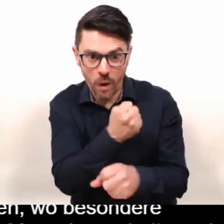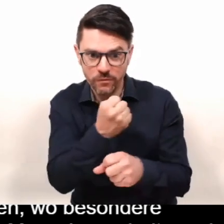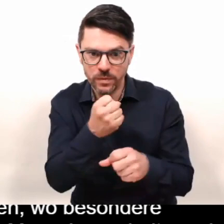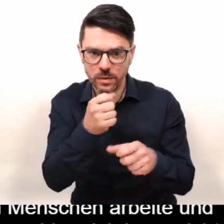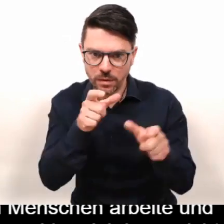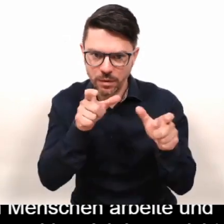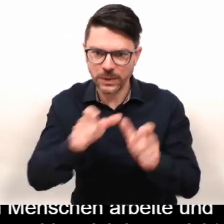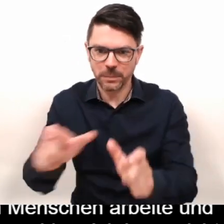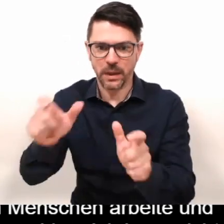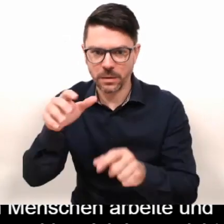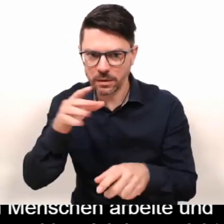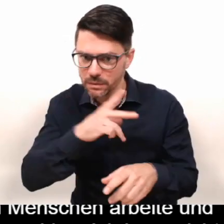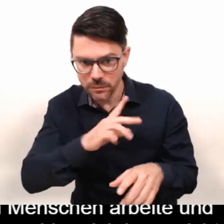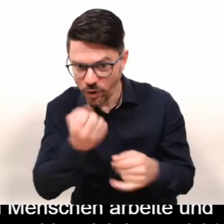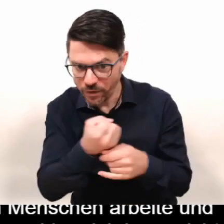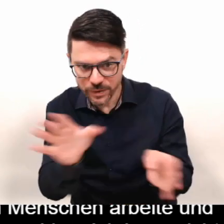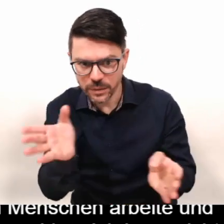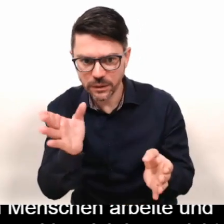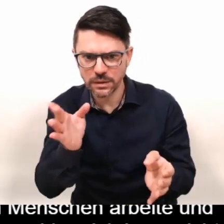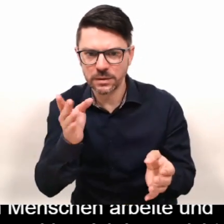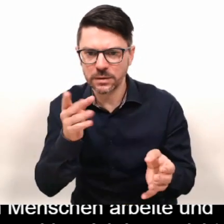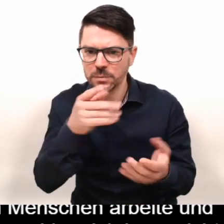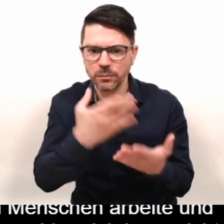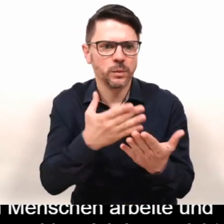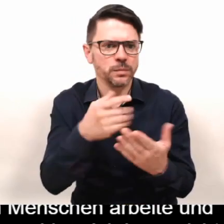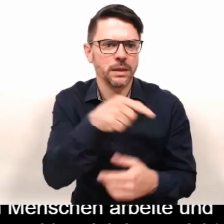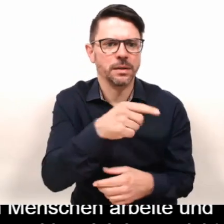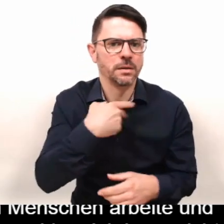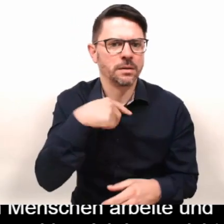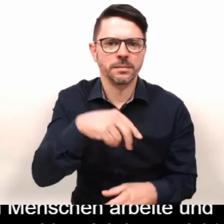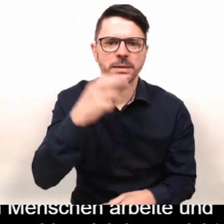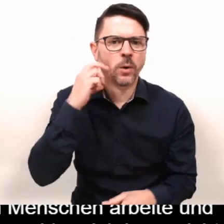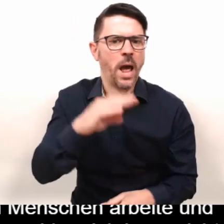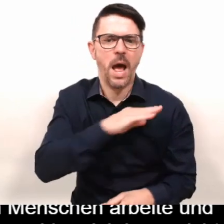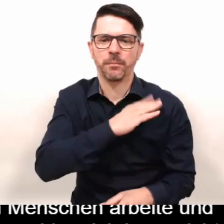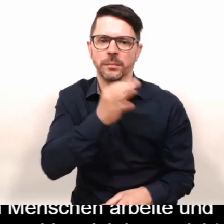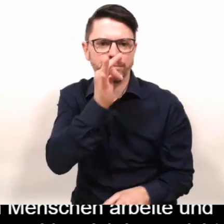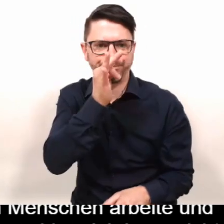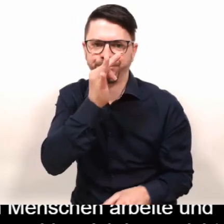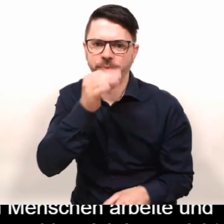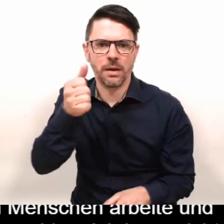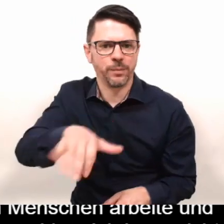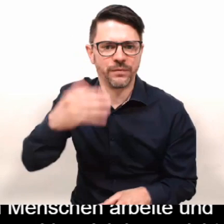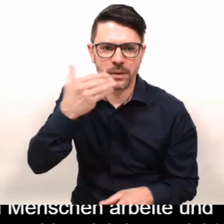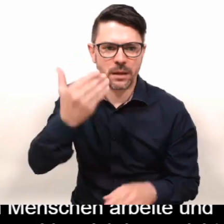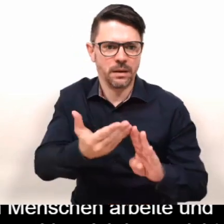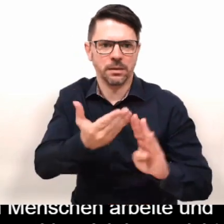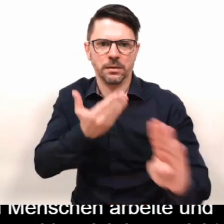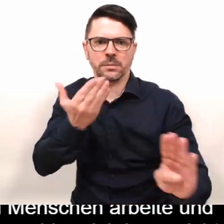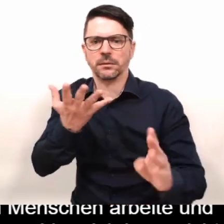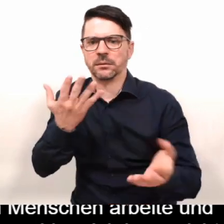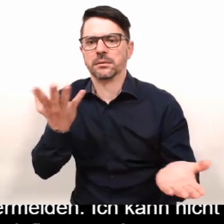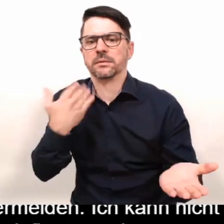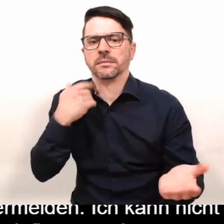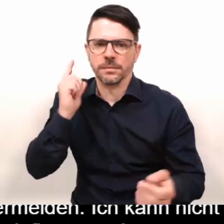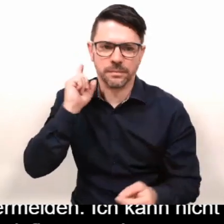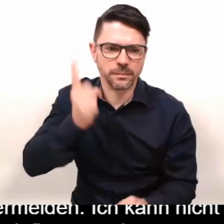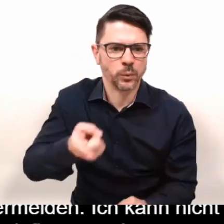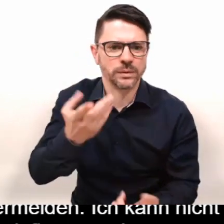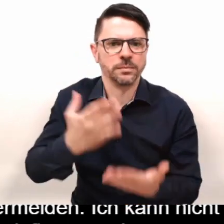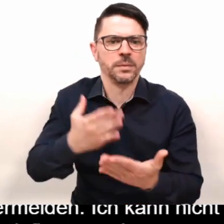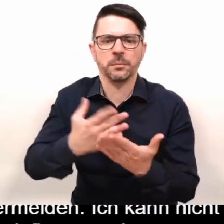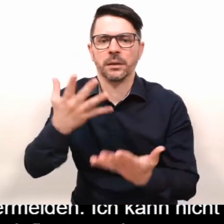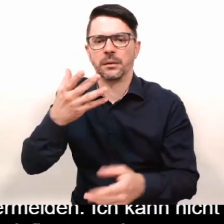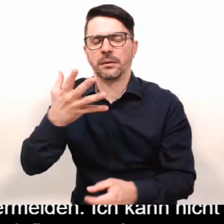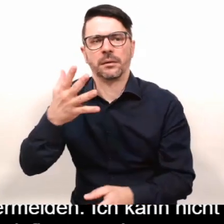Krankenhaus eineinhalb Meter anhalten, wenn ich jemanden drehen muss oder irgendwie am Körper irgendwelche Spritzen geben muss